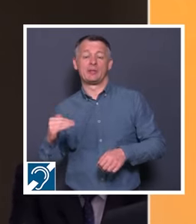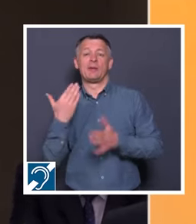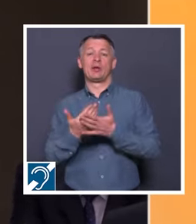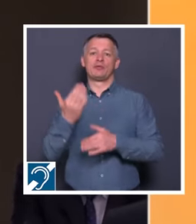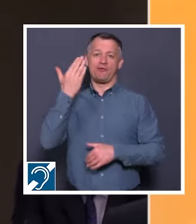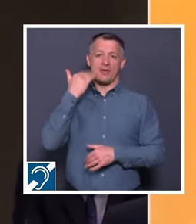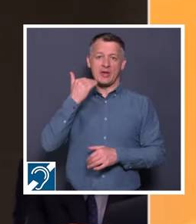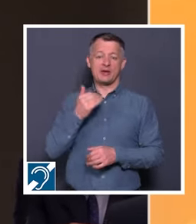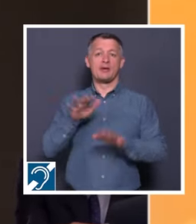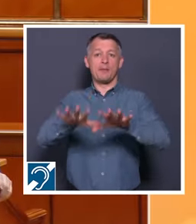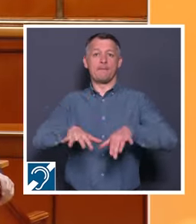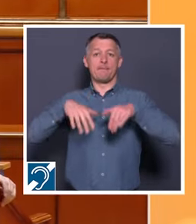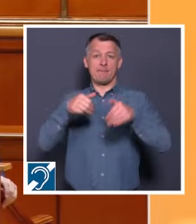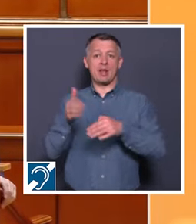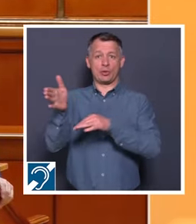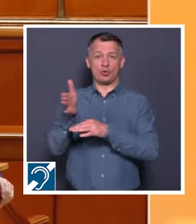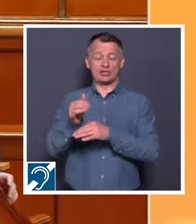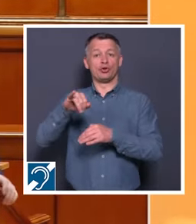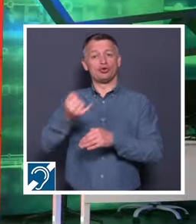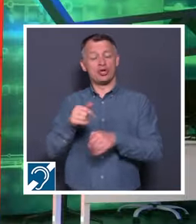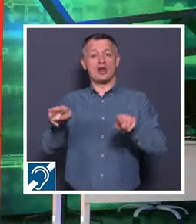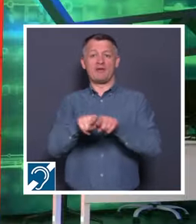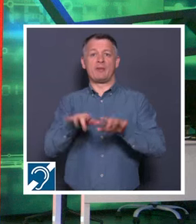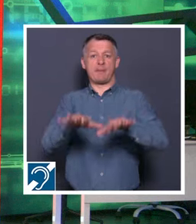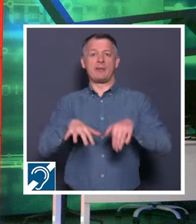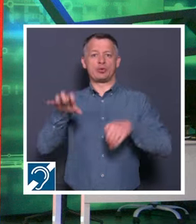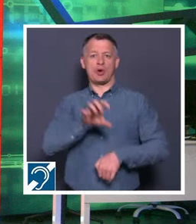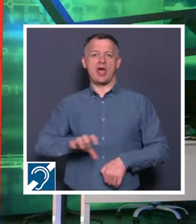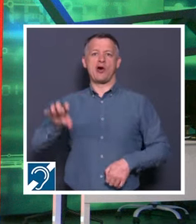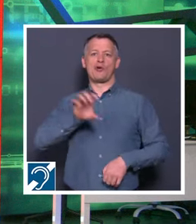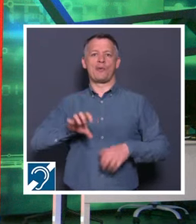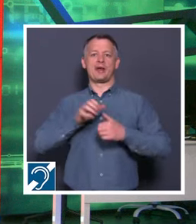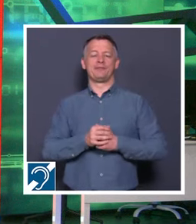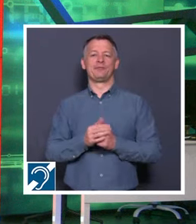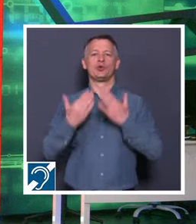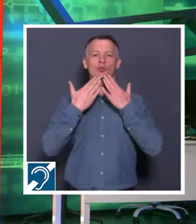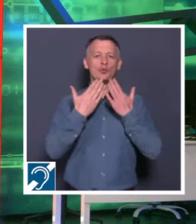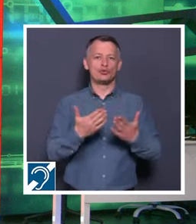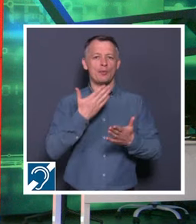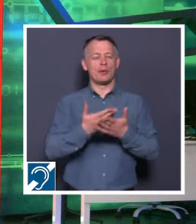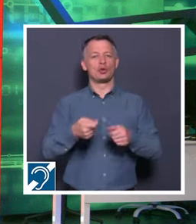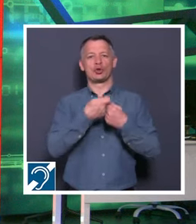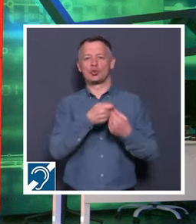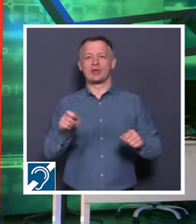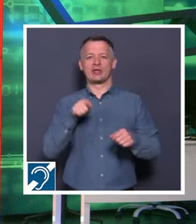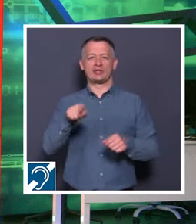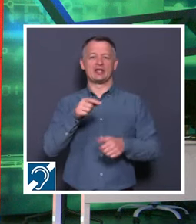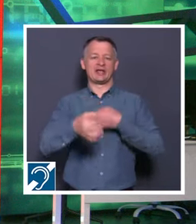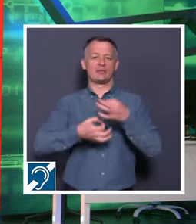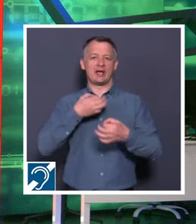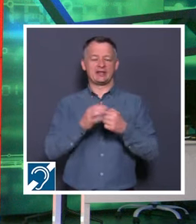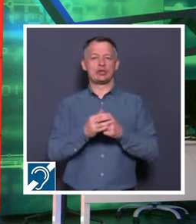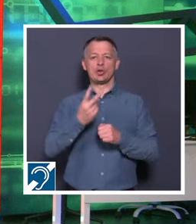femeilor atât în Parlamentul Național cât și în cel european. Îți mulțumim, Marius, pentru toate aceste informații și urmărim